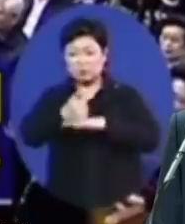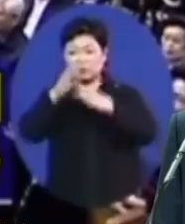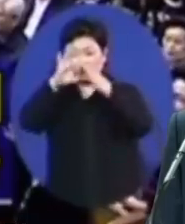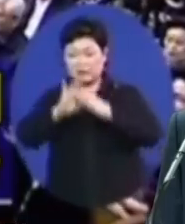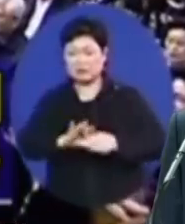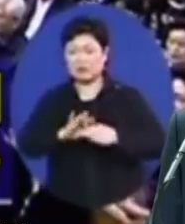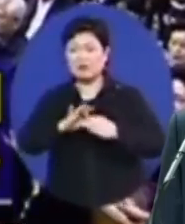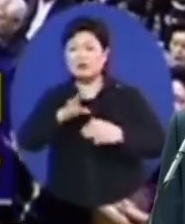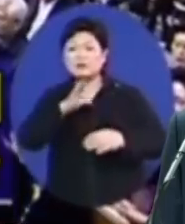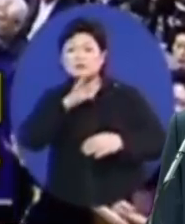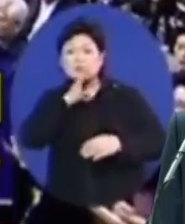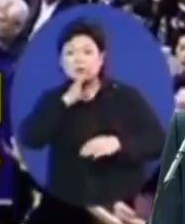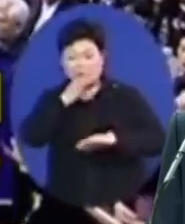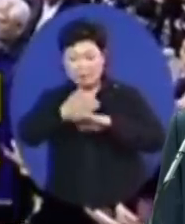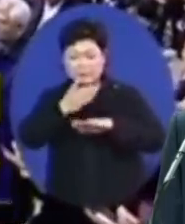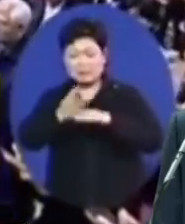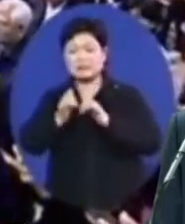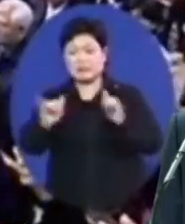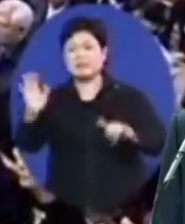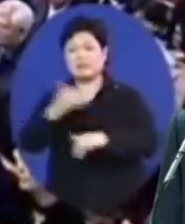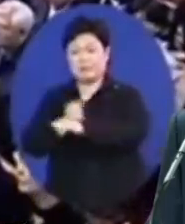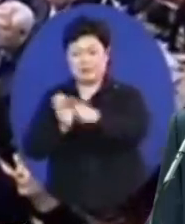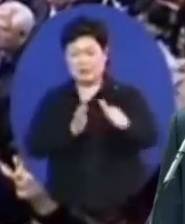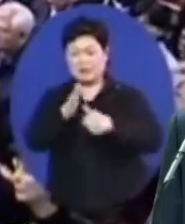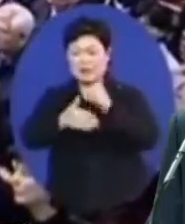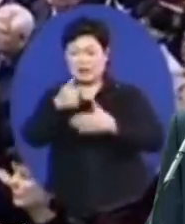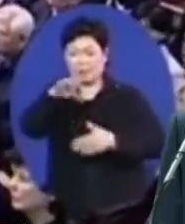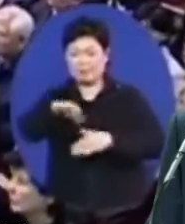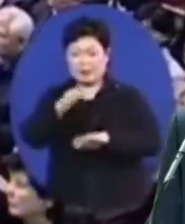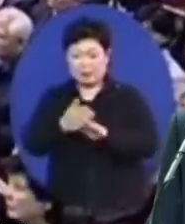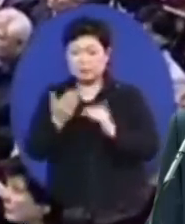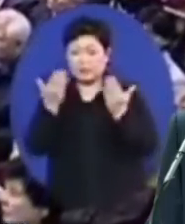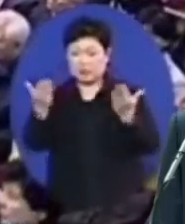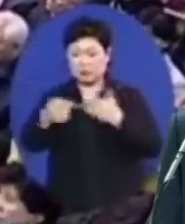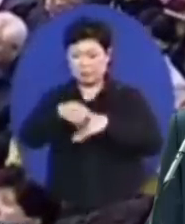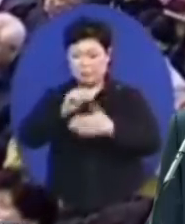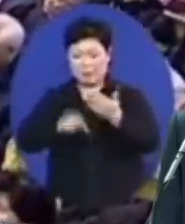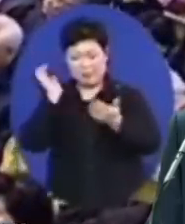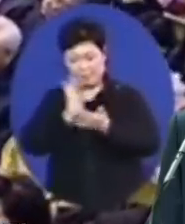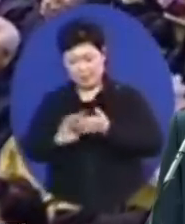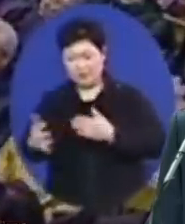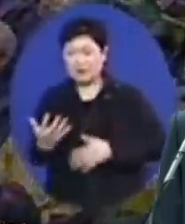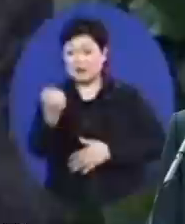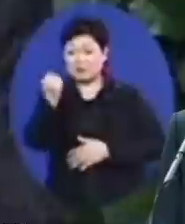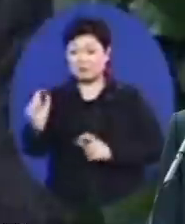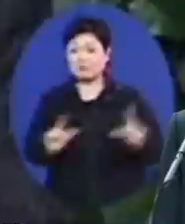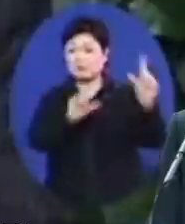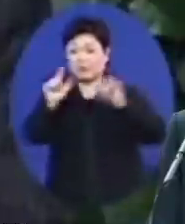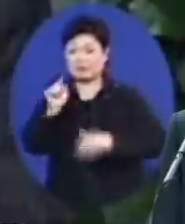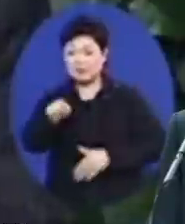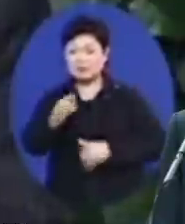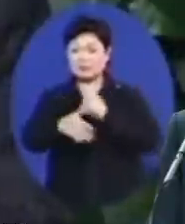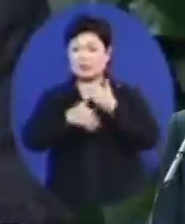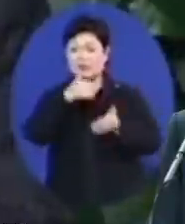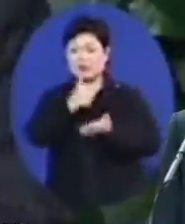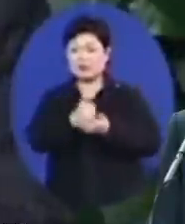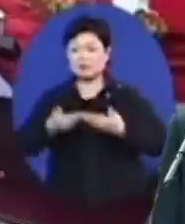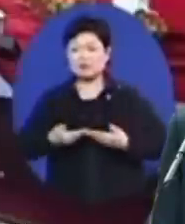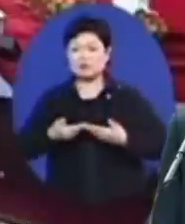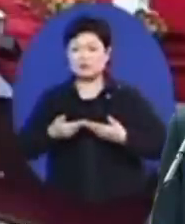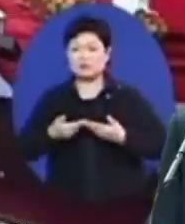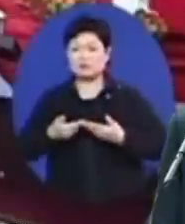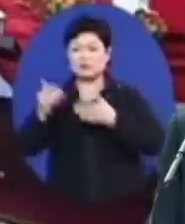너희는 또한 감사하는 자가 되라. 하나님 앞에 감사하고 마음의 평강을 가지고 사는 것이 하나님의 우리에게